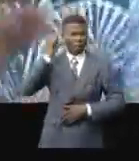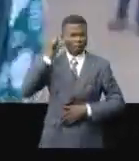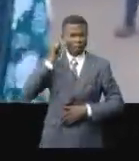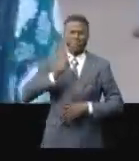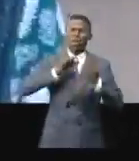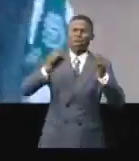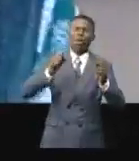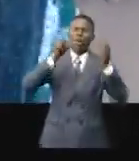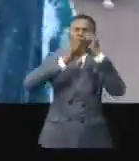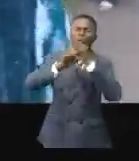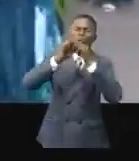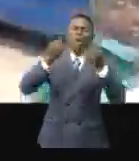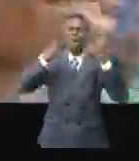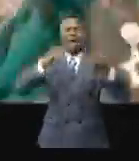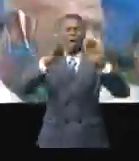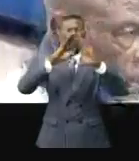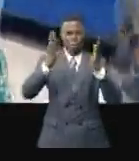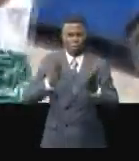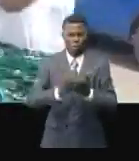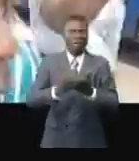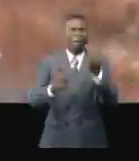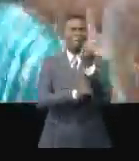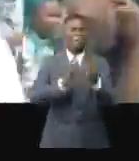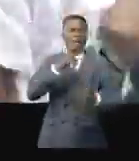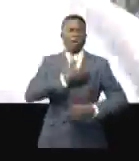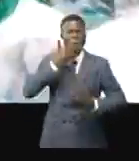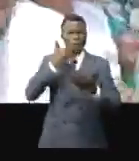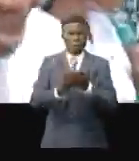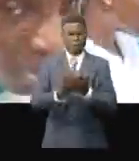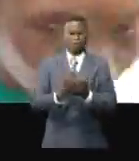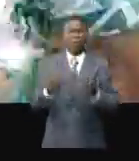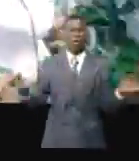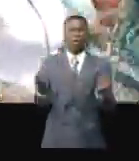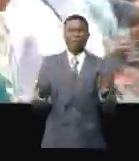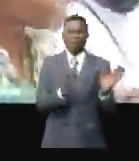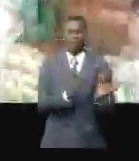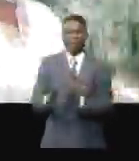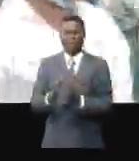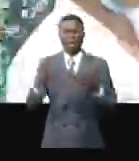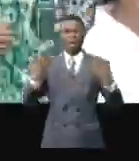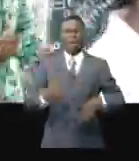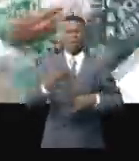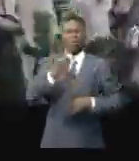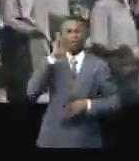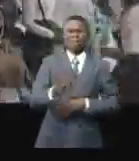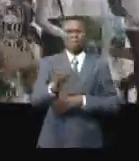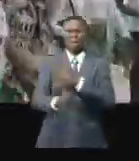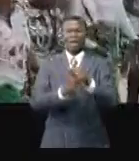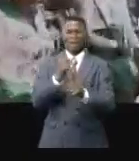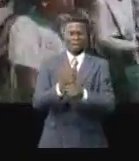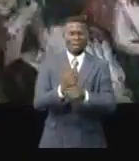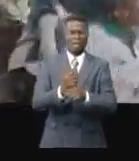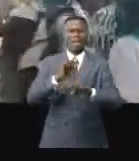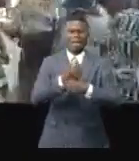les Kinoises et Kinois, sans oublier tous les hommes de bonne volonté sur les manifestations marquant la célébration du centenaire de la fondation de l'église